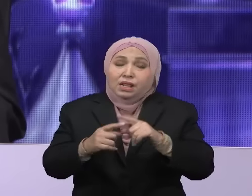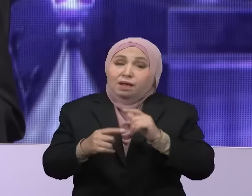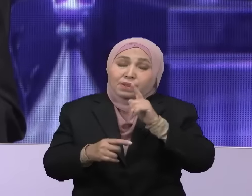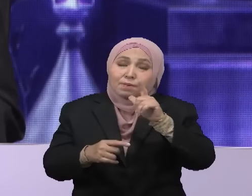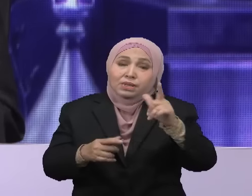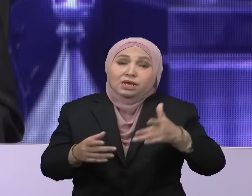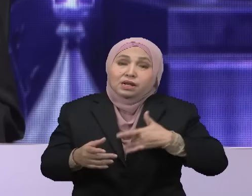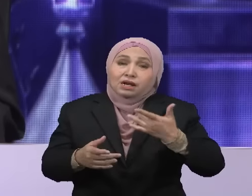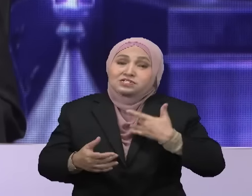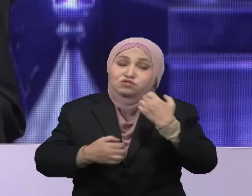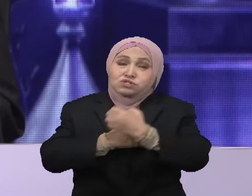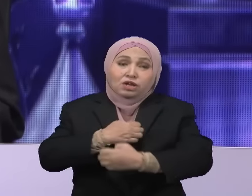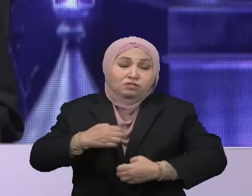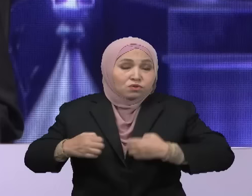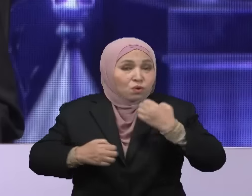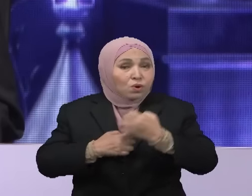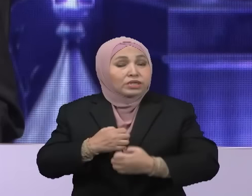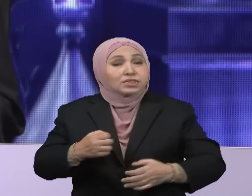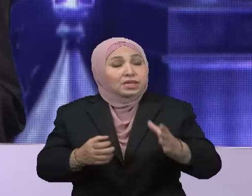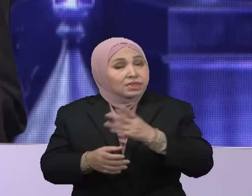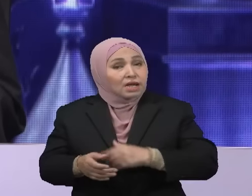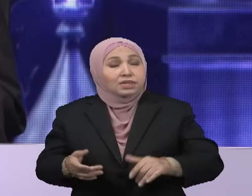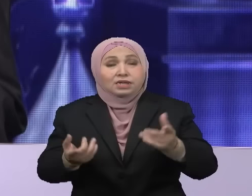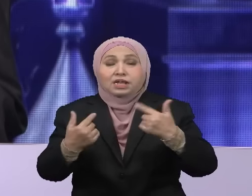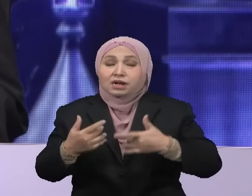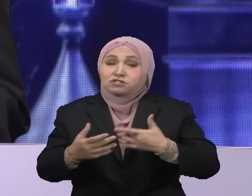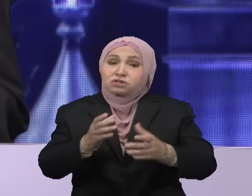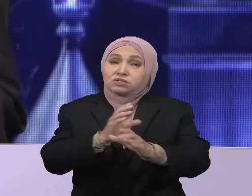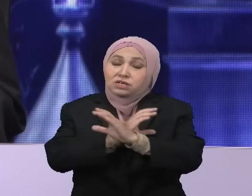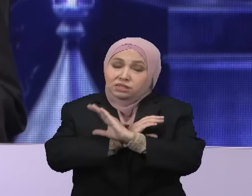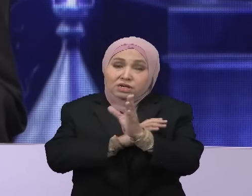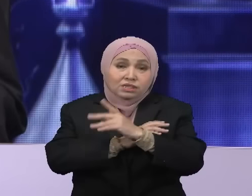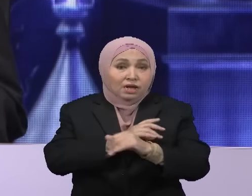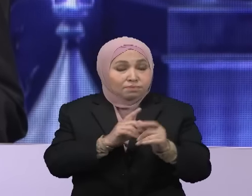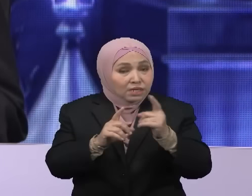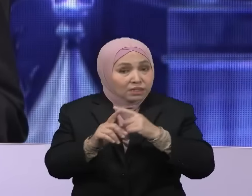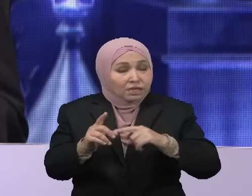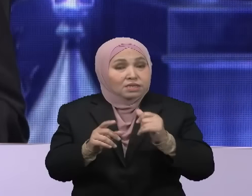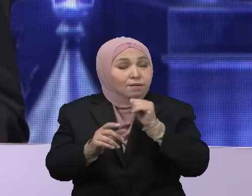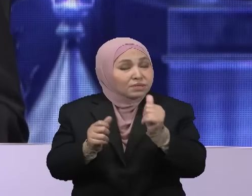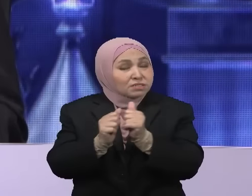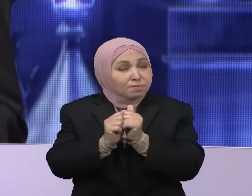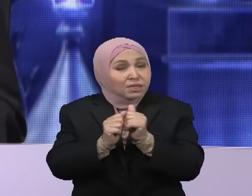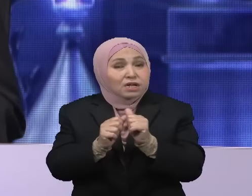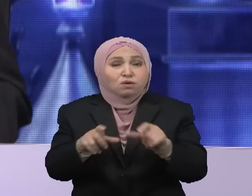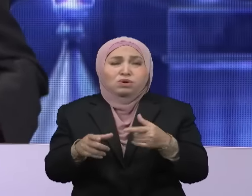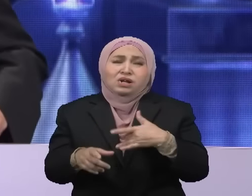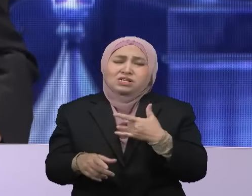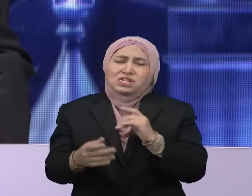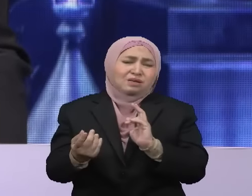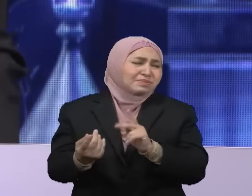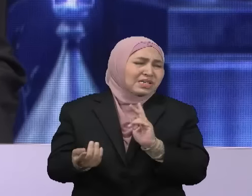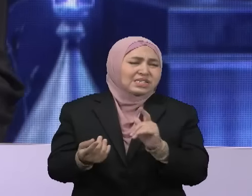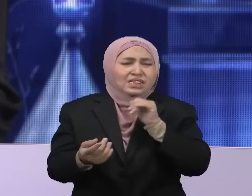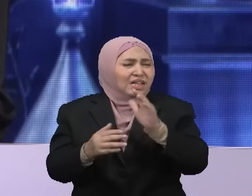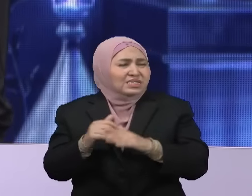datang rasa seronok, keseronokan, dan juga datang rasa cinta. Bahkan bila tak bersama dengan Al-Quran, rasa tak kena, rasa